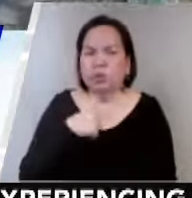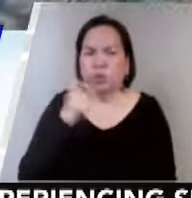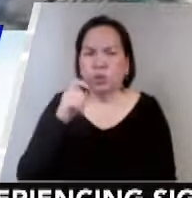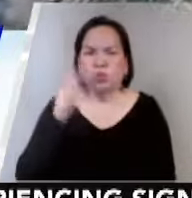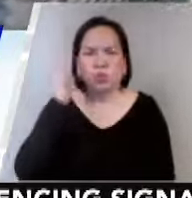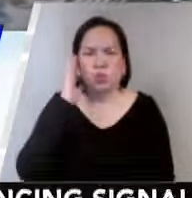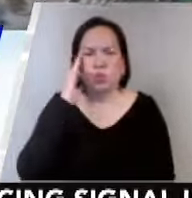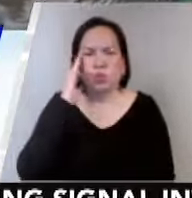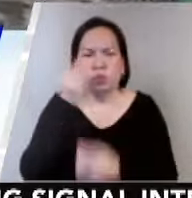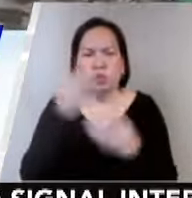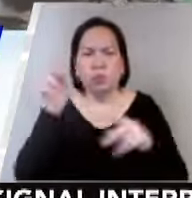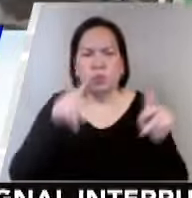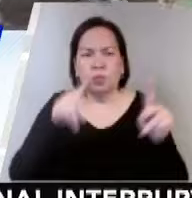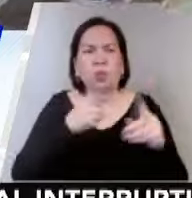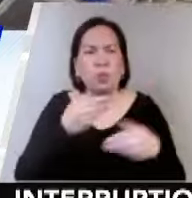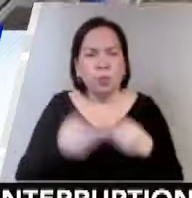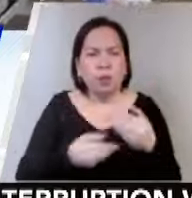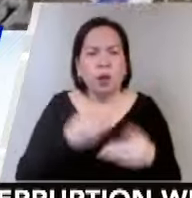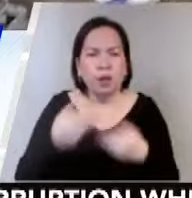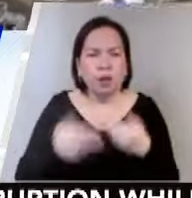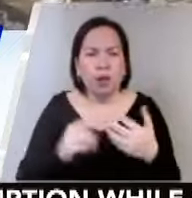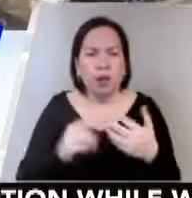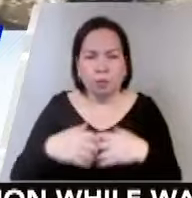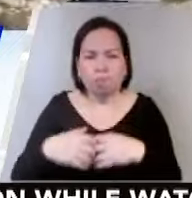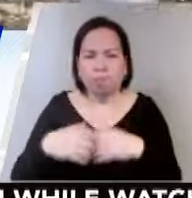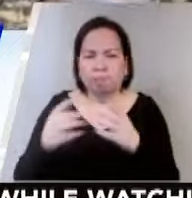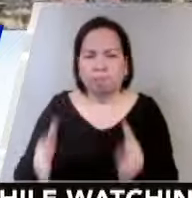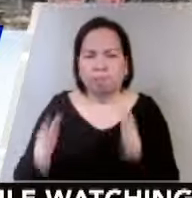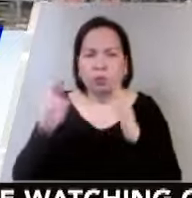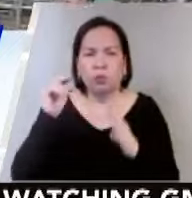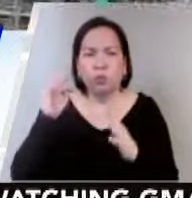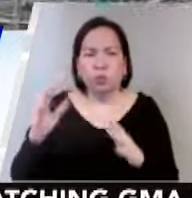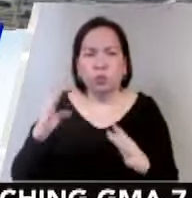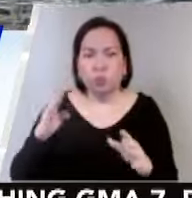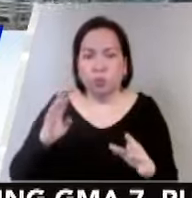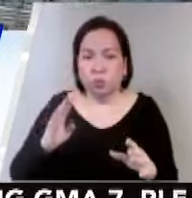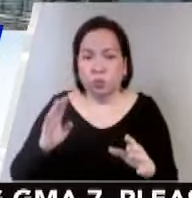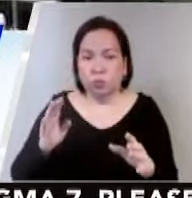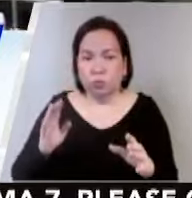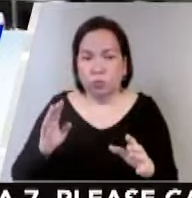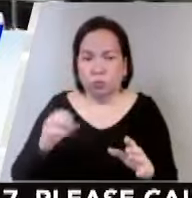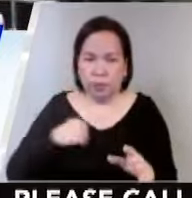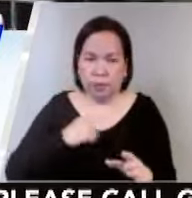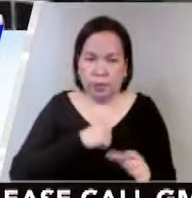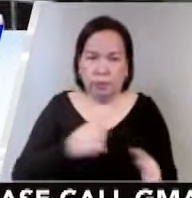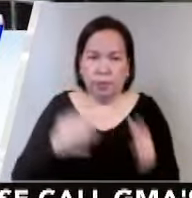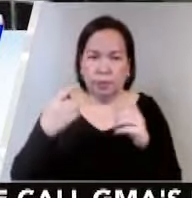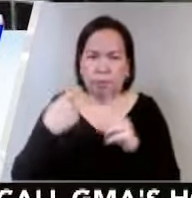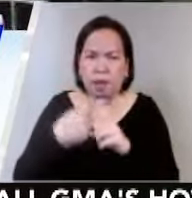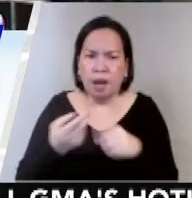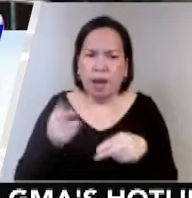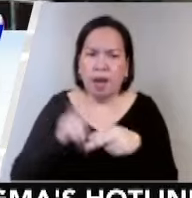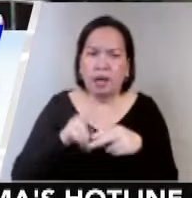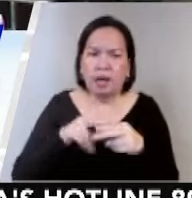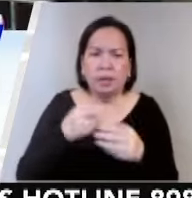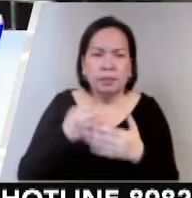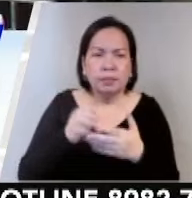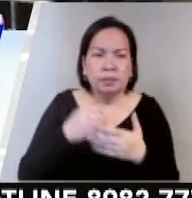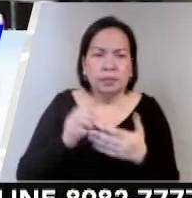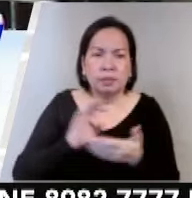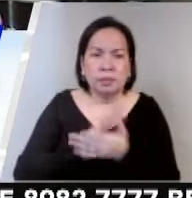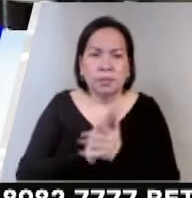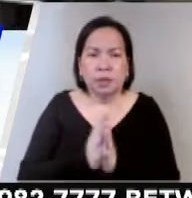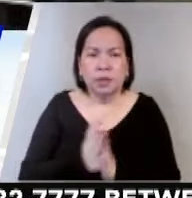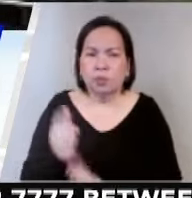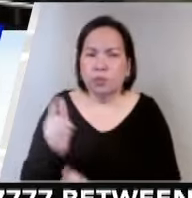ang proseso sa pagtatayo ng new Senate building, kabilang ang pagtaas ng gastos na umabot sa 23